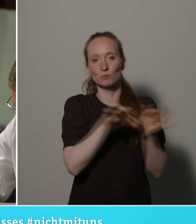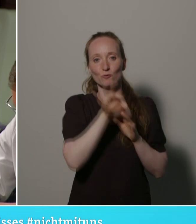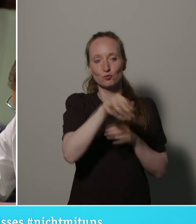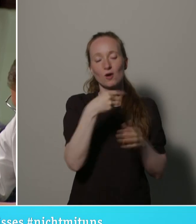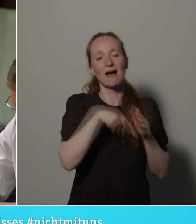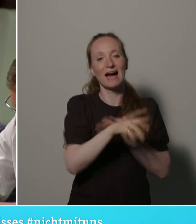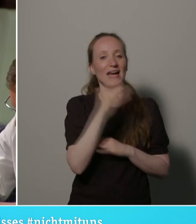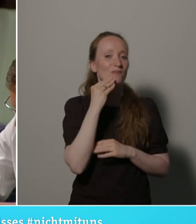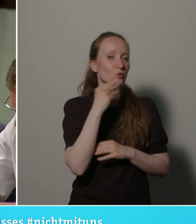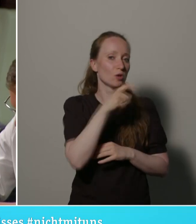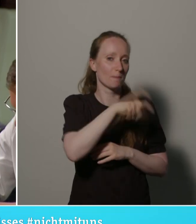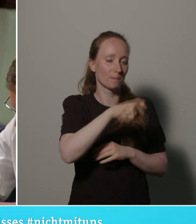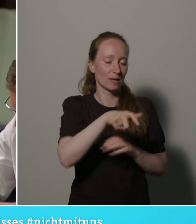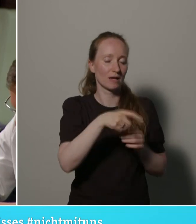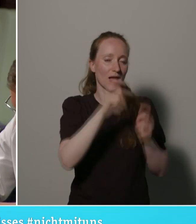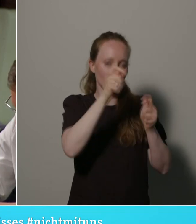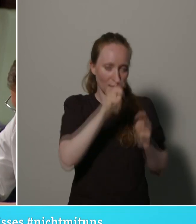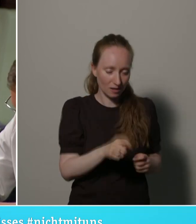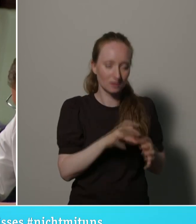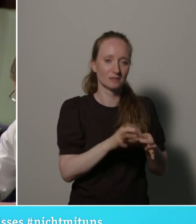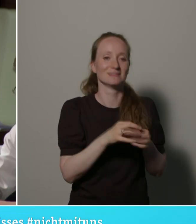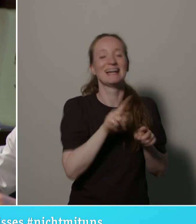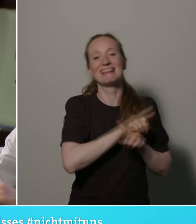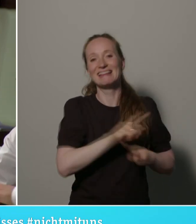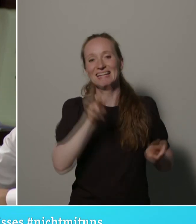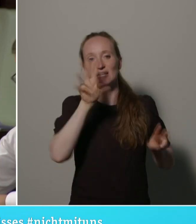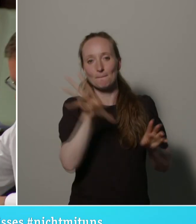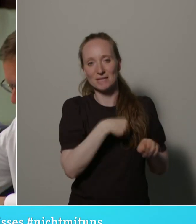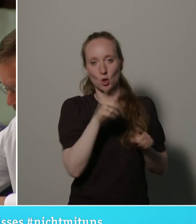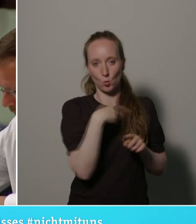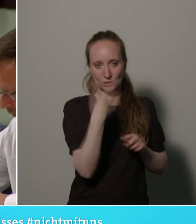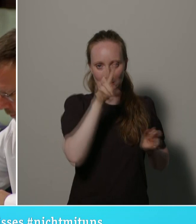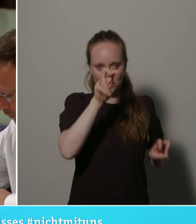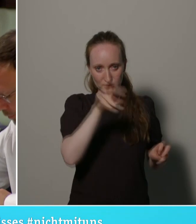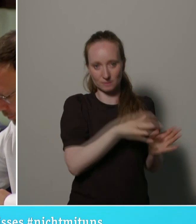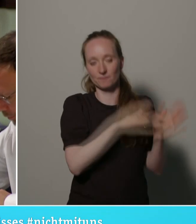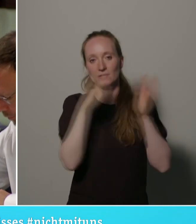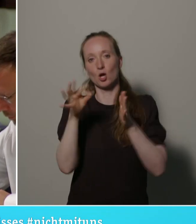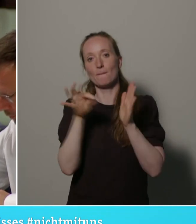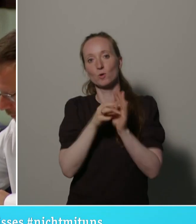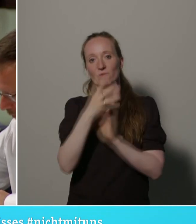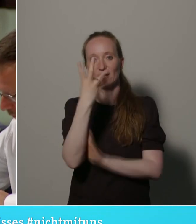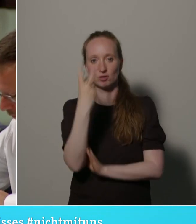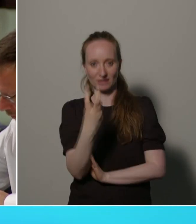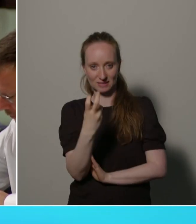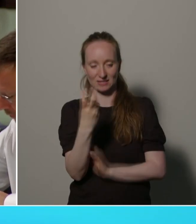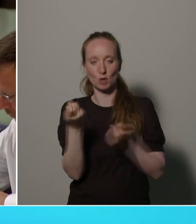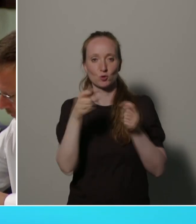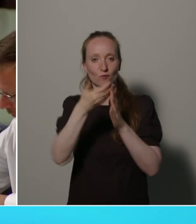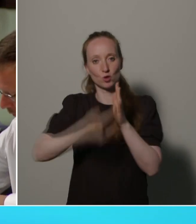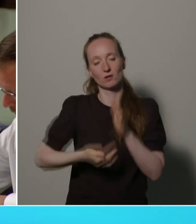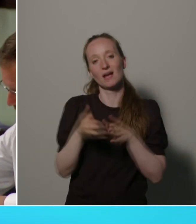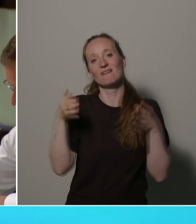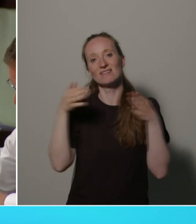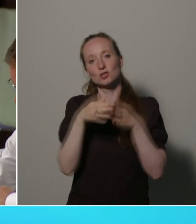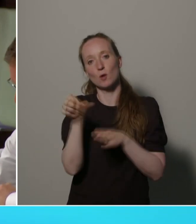des Bündnisses nicht mit uns. Den Tagesordnungspunkt 24 der Beschlussvorlage